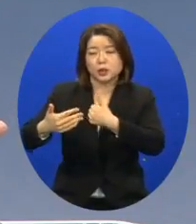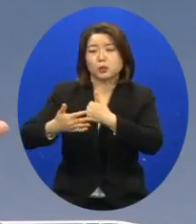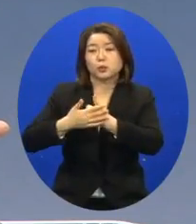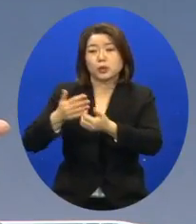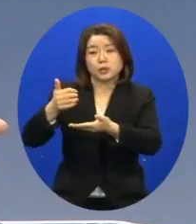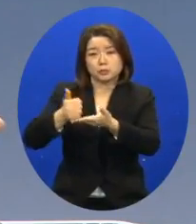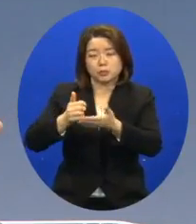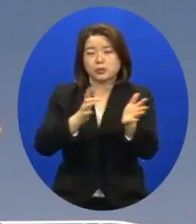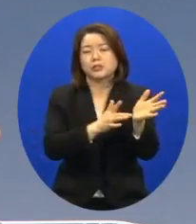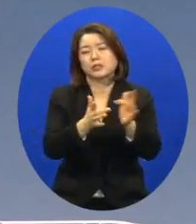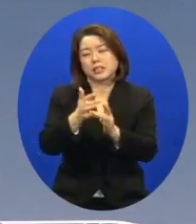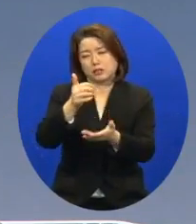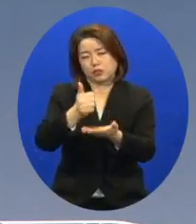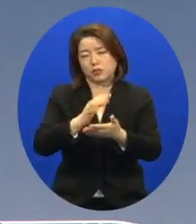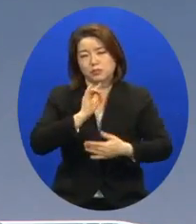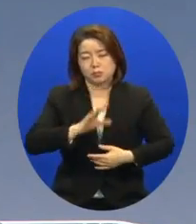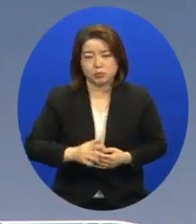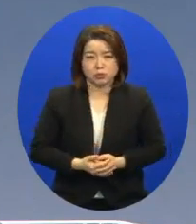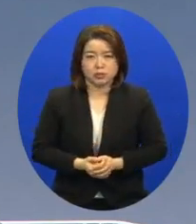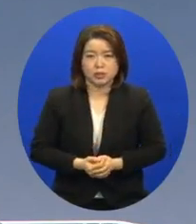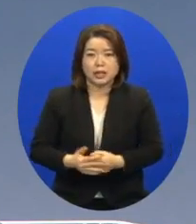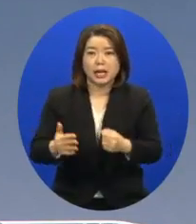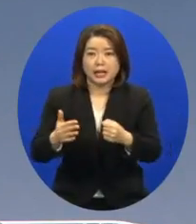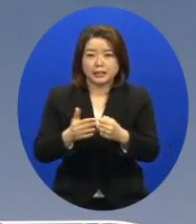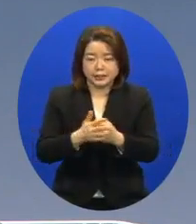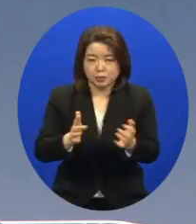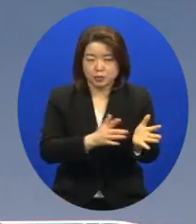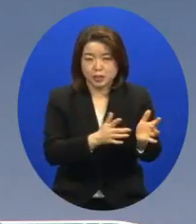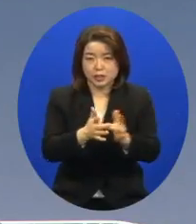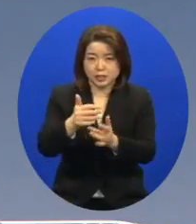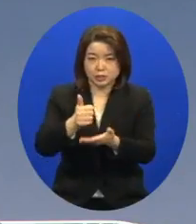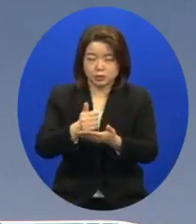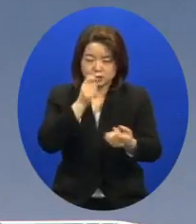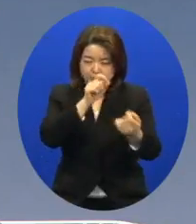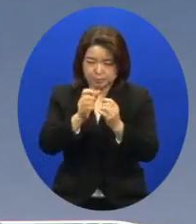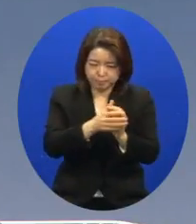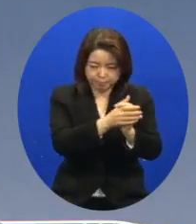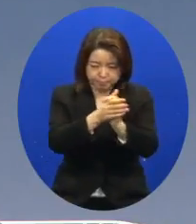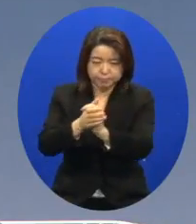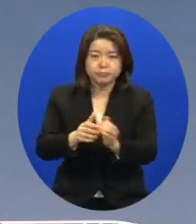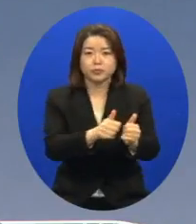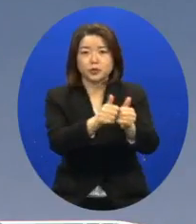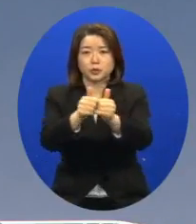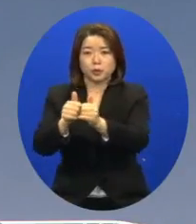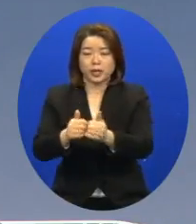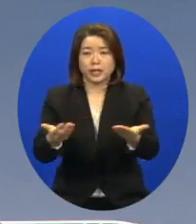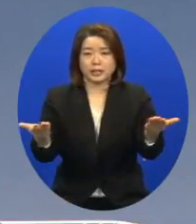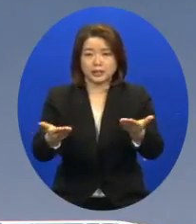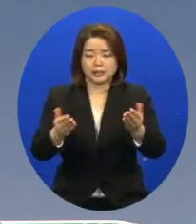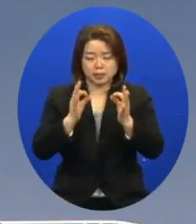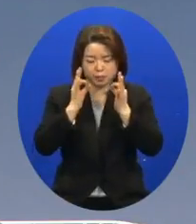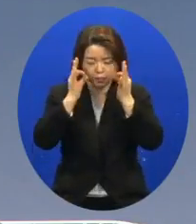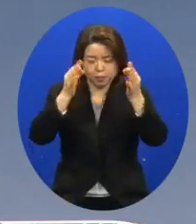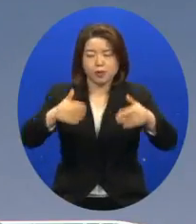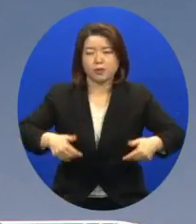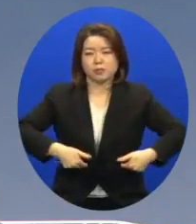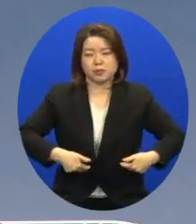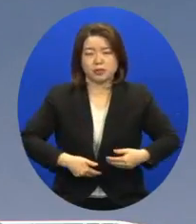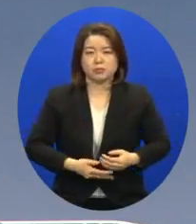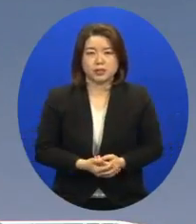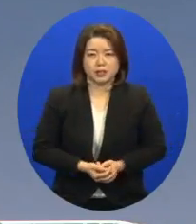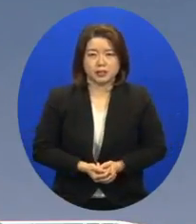밖에 없어요 그러므로 예수님과 친밀한 일이 동행 하는 일을 힘써야 하는 것입니다